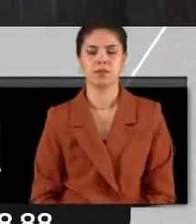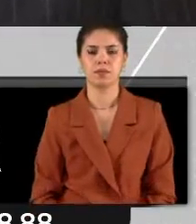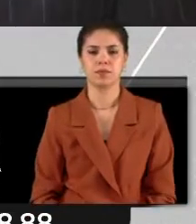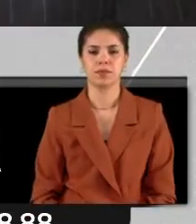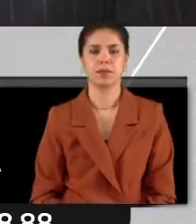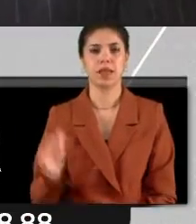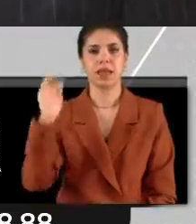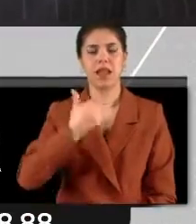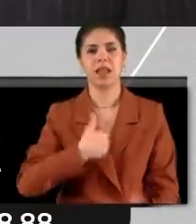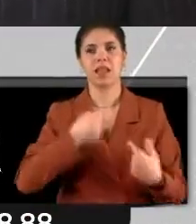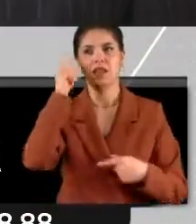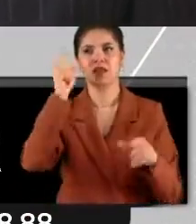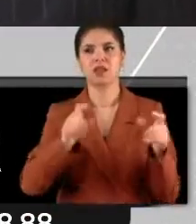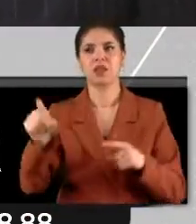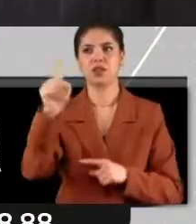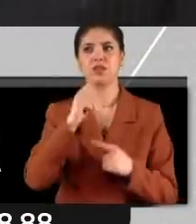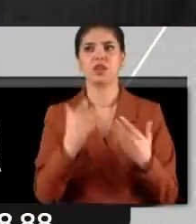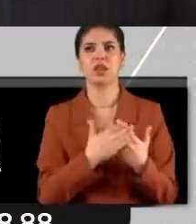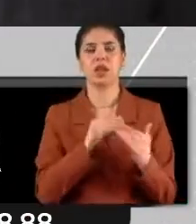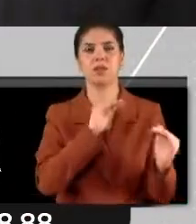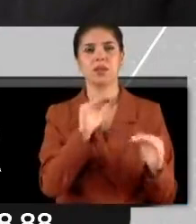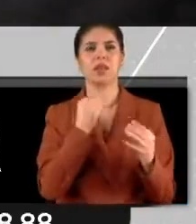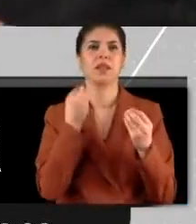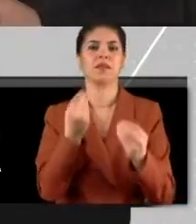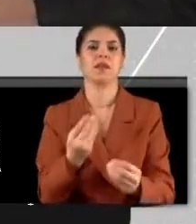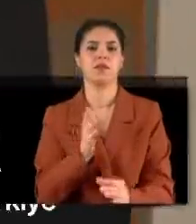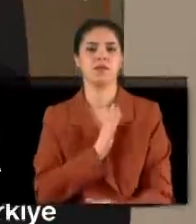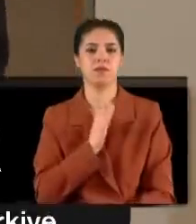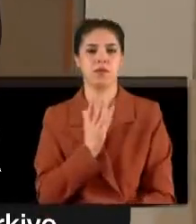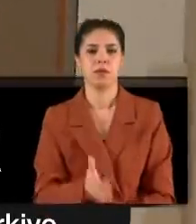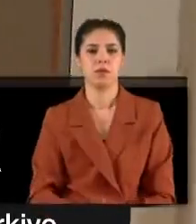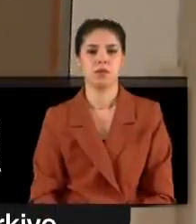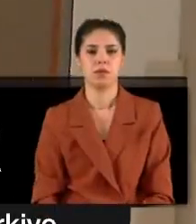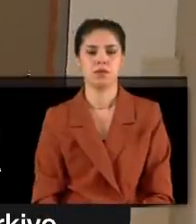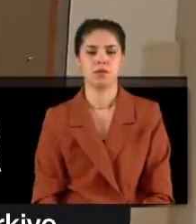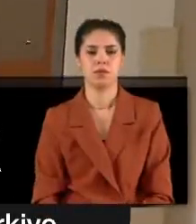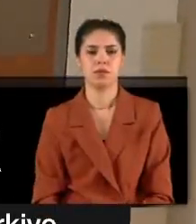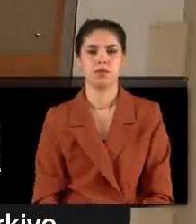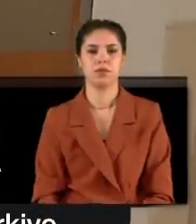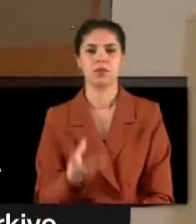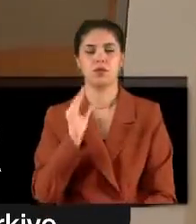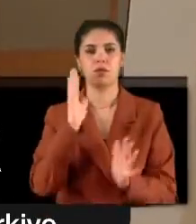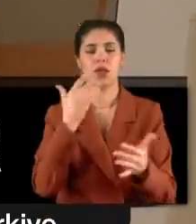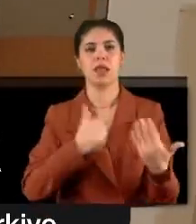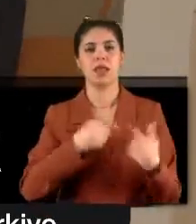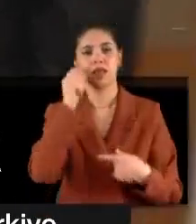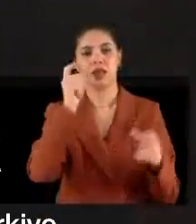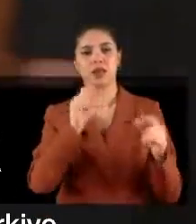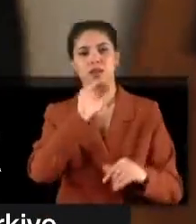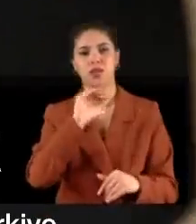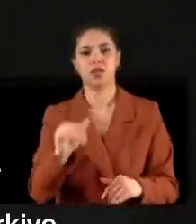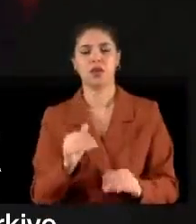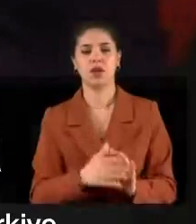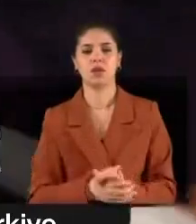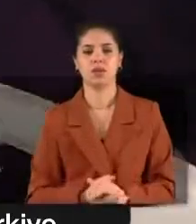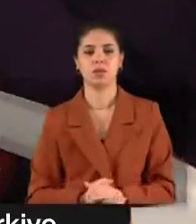Gelen yaralılara biz elimizden gelen her türlü desteği, her türlü yardımı sağlıyoruz. Tabii kapılar açık, çok sayıda da yaralı geliyor. Ben tekrar dönemi soracağım